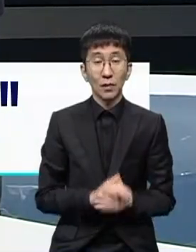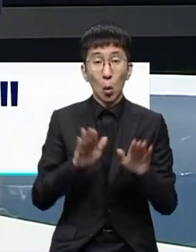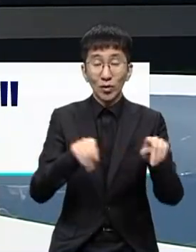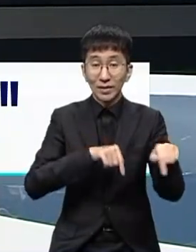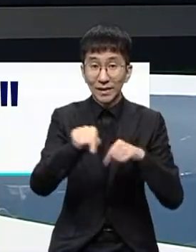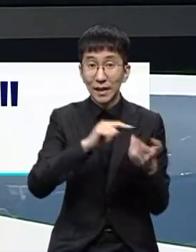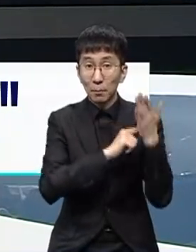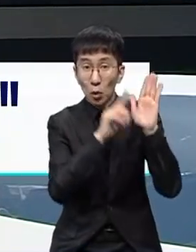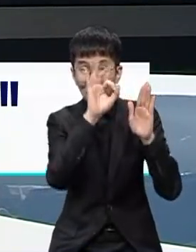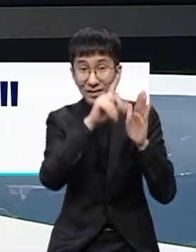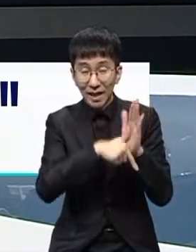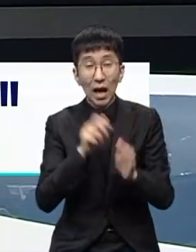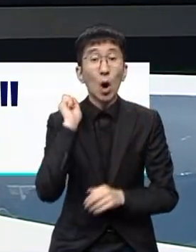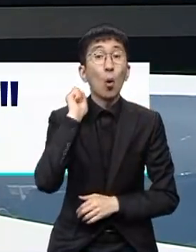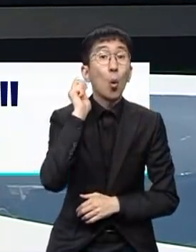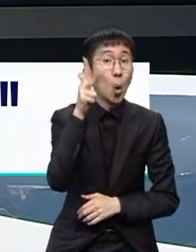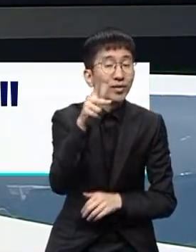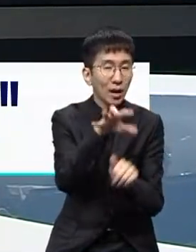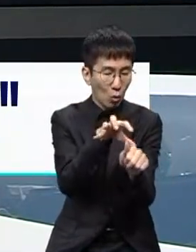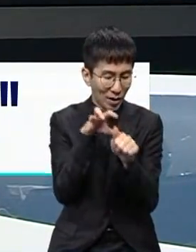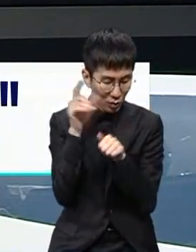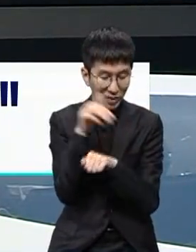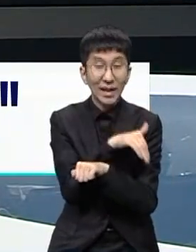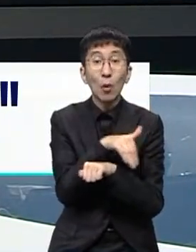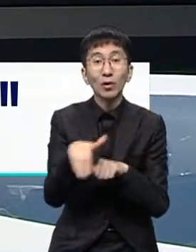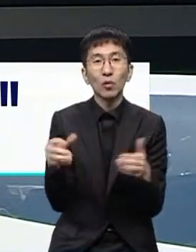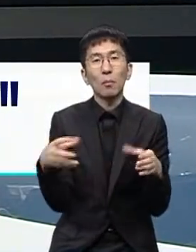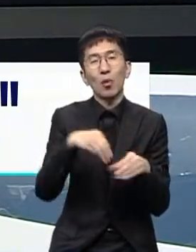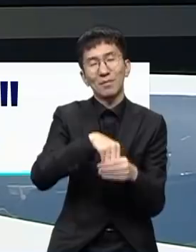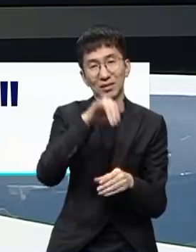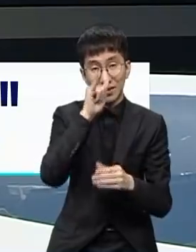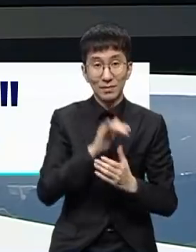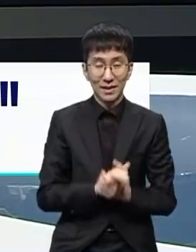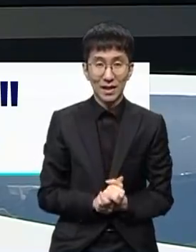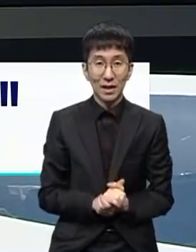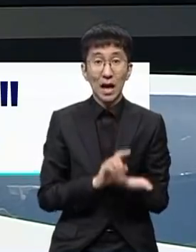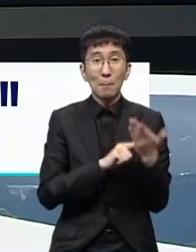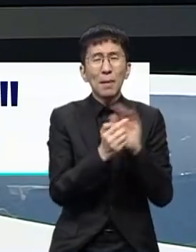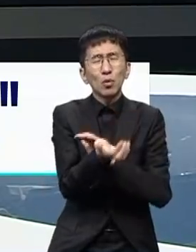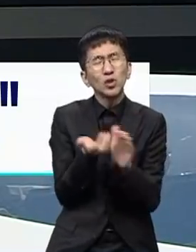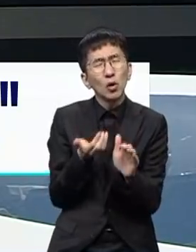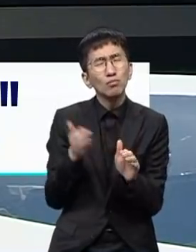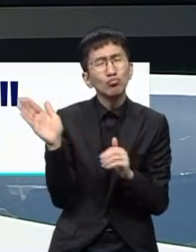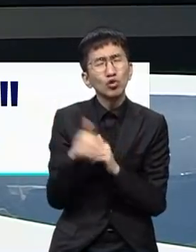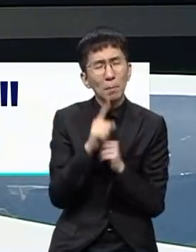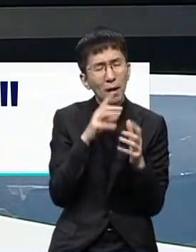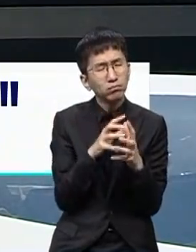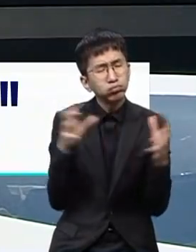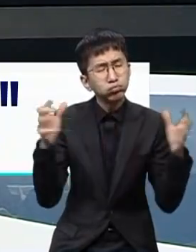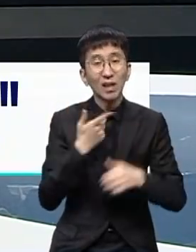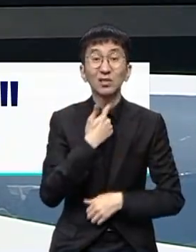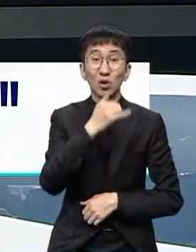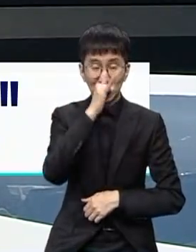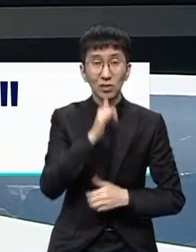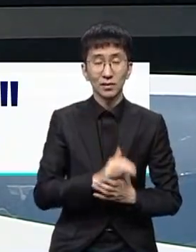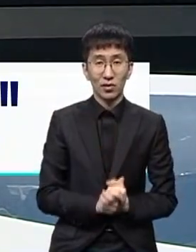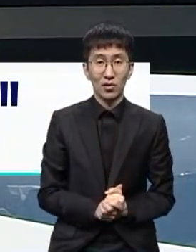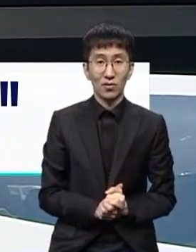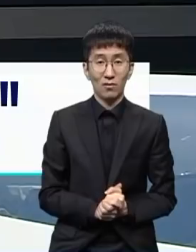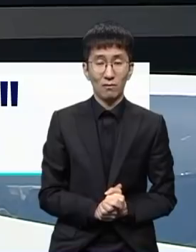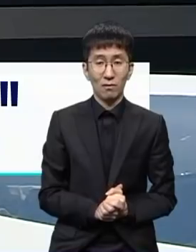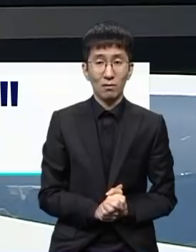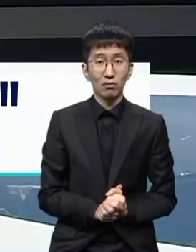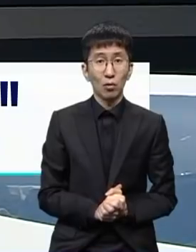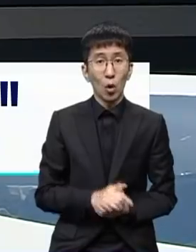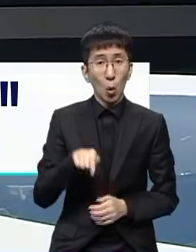오늘 정부 대책에는 호텔을 활용하겠다는 내용도 담겨 있습니다. 발표 전부터 논란이 됐던 부분이기도 한데,